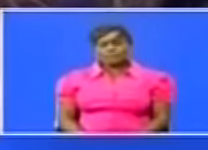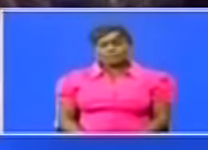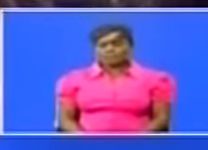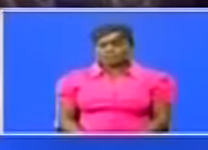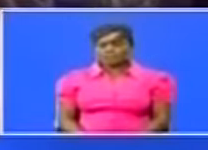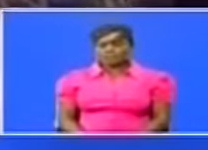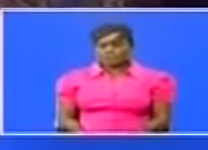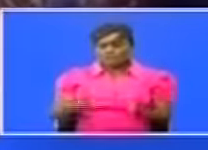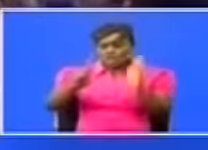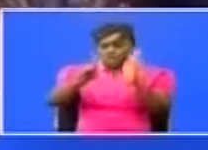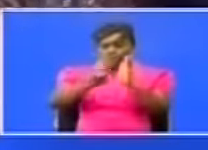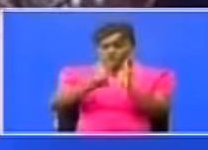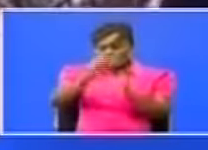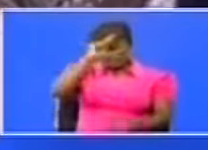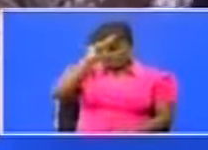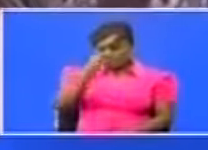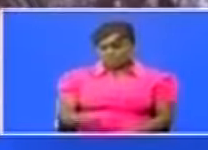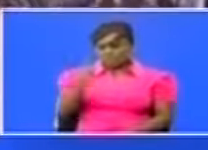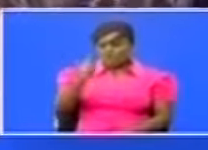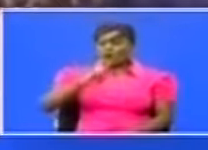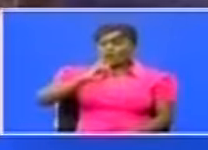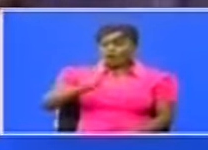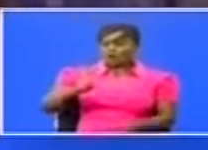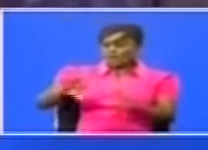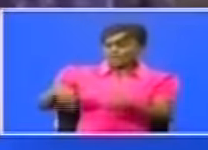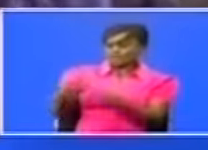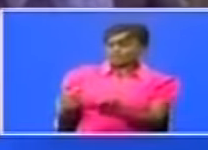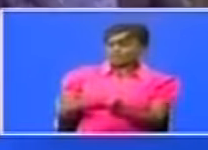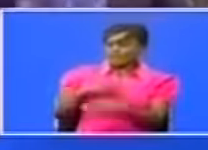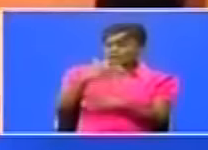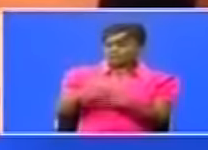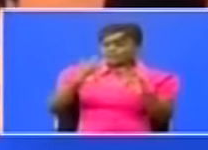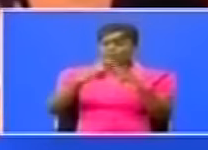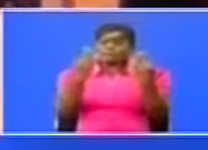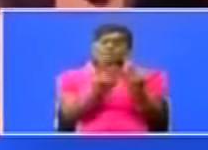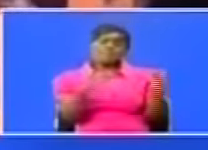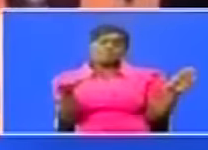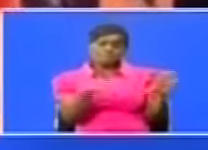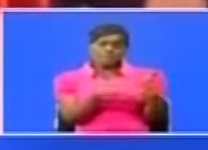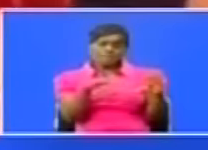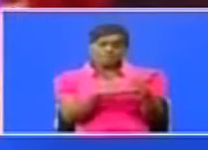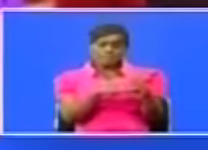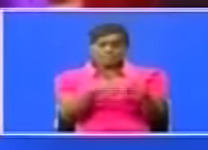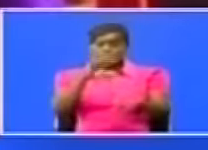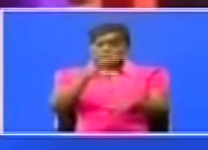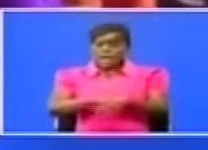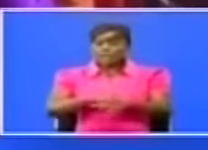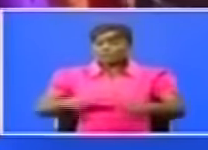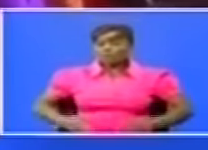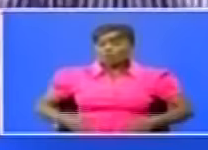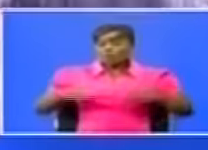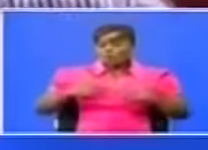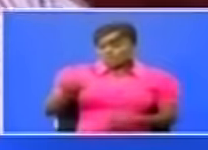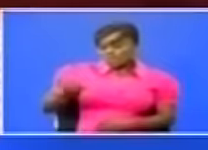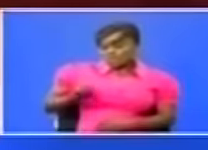Hakimu mwandamizi wa Mandera Duncan Mtai alitoa agizo hilo baada ya wanafamilia kufukua mwili wake Isnina Mohamed siku